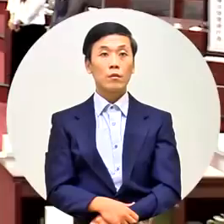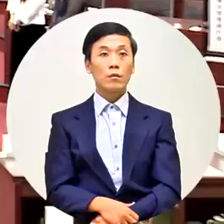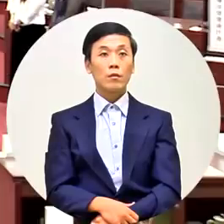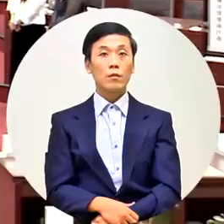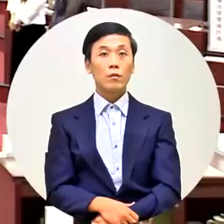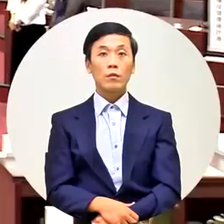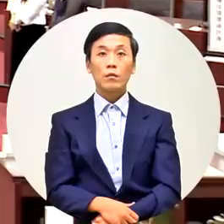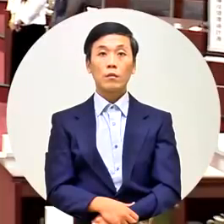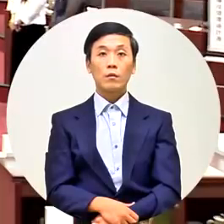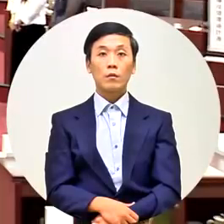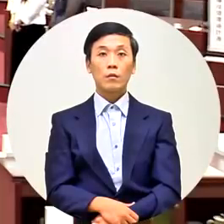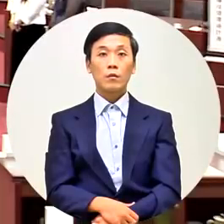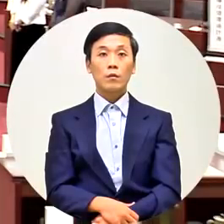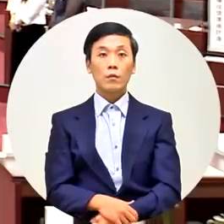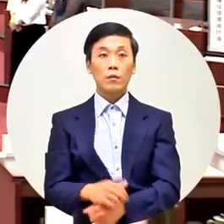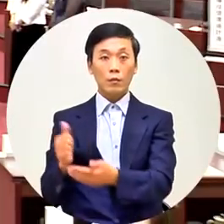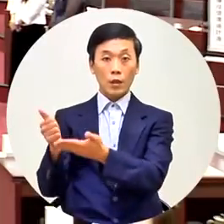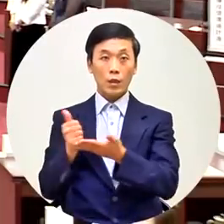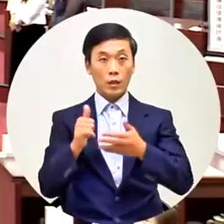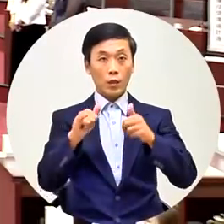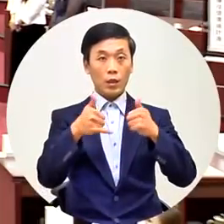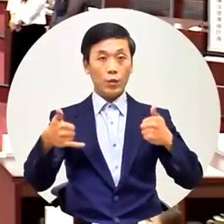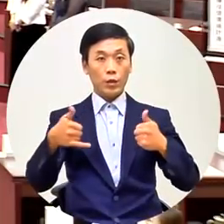请邱宇轩议员领取选票。